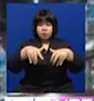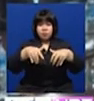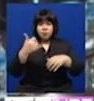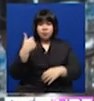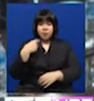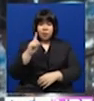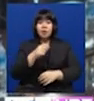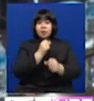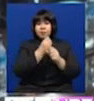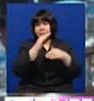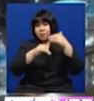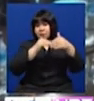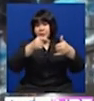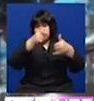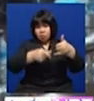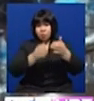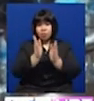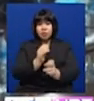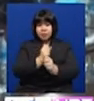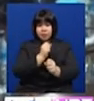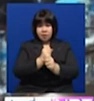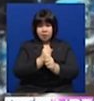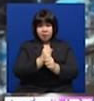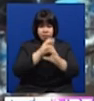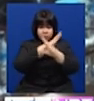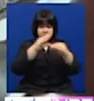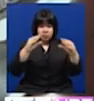วมทั้งงานด้านพัฒนาบุคลากรและแลกเปลี่ยนประสบ